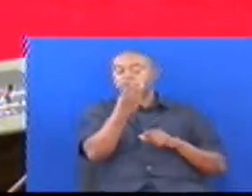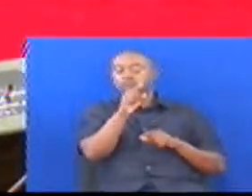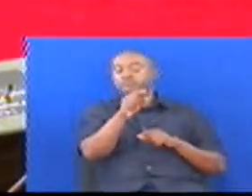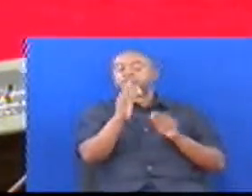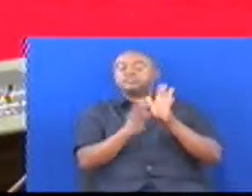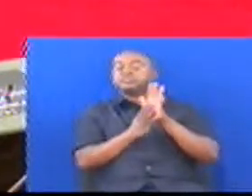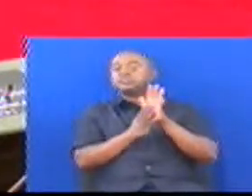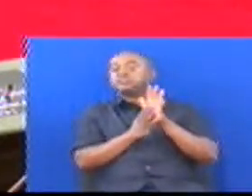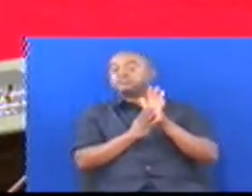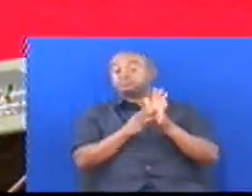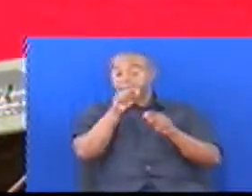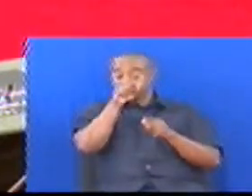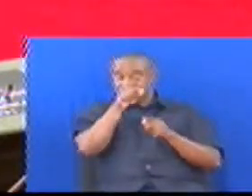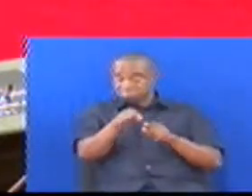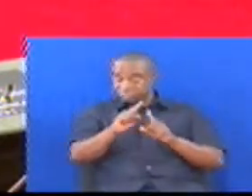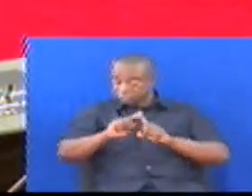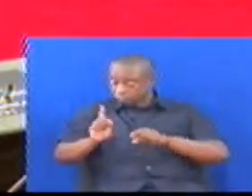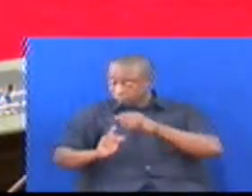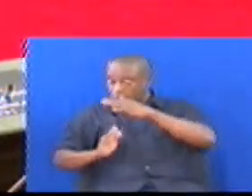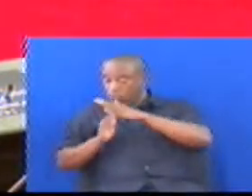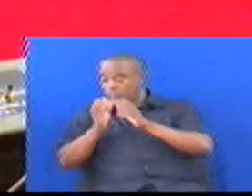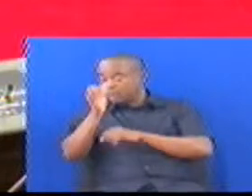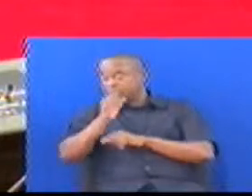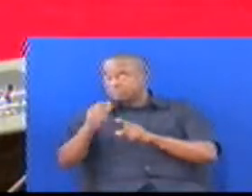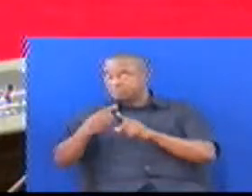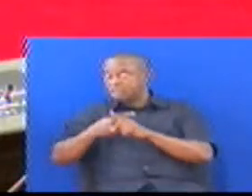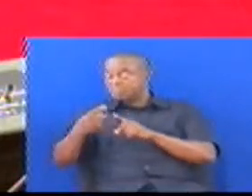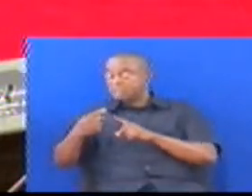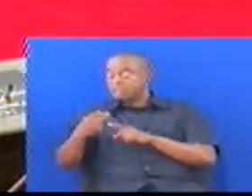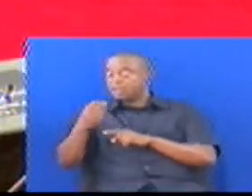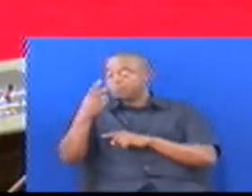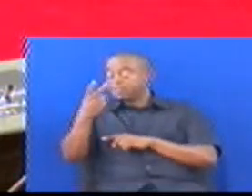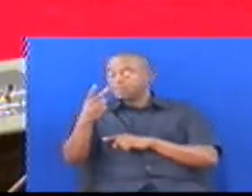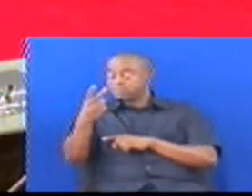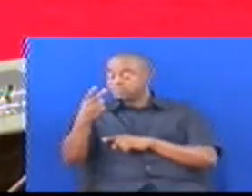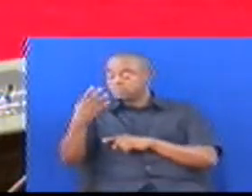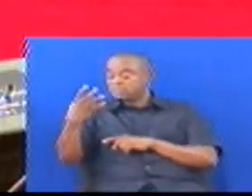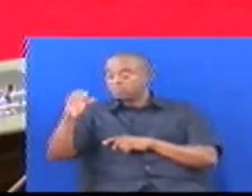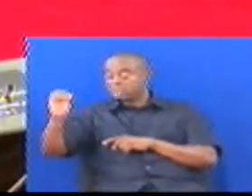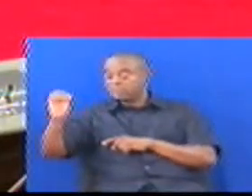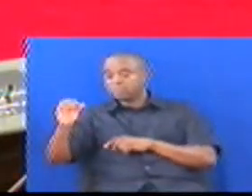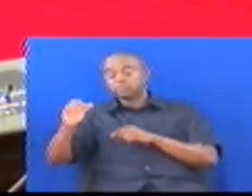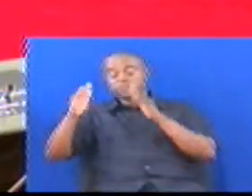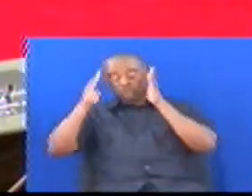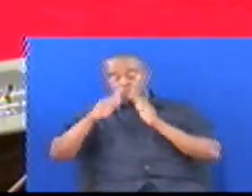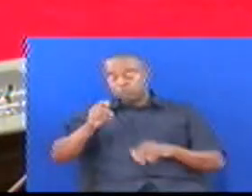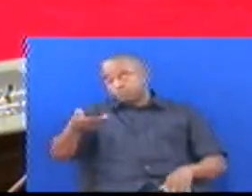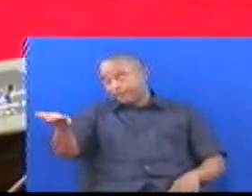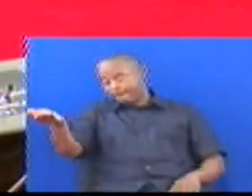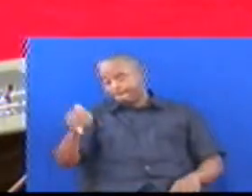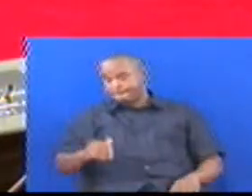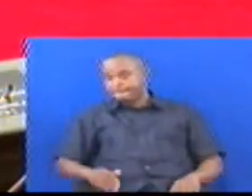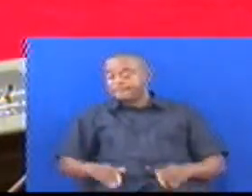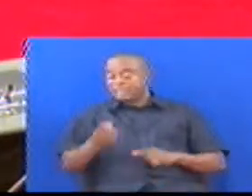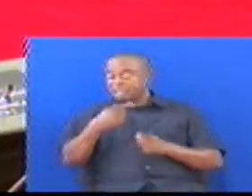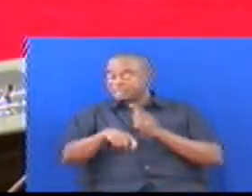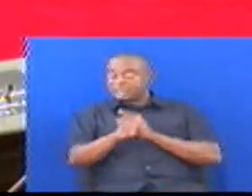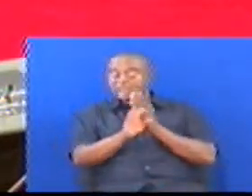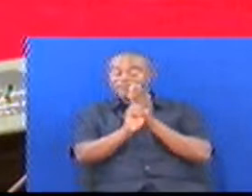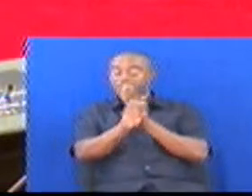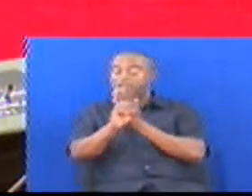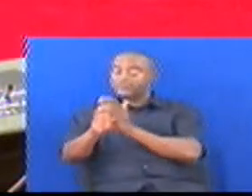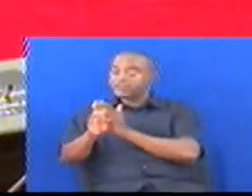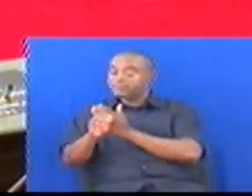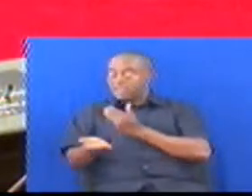103.9% ikilinganishwa na ukomo wa 240%. Mheshimiwa Spika, kwa upande wa viashiria